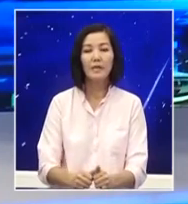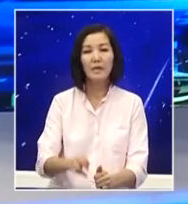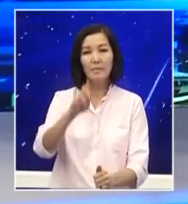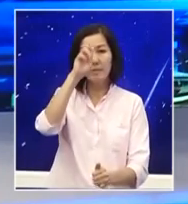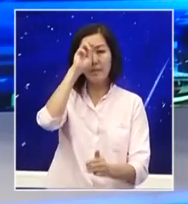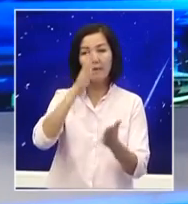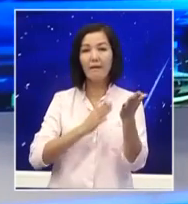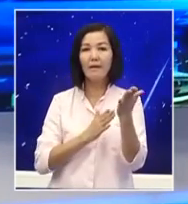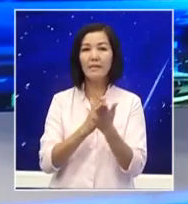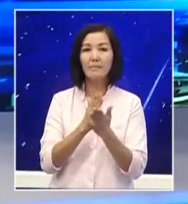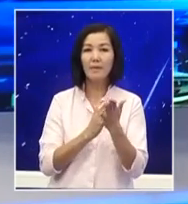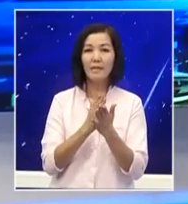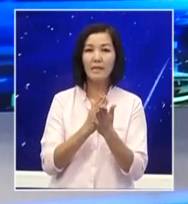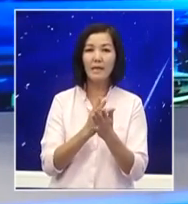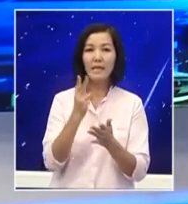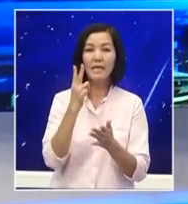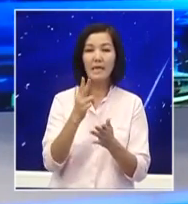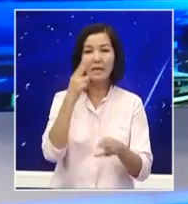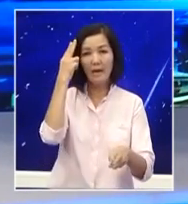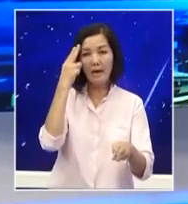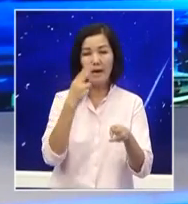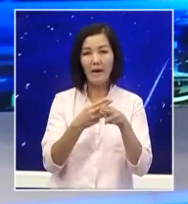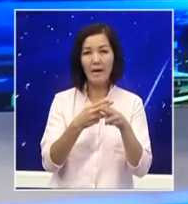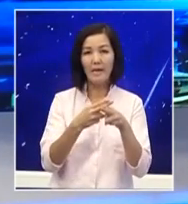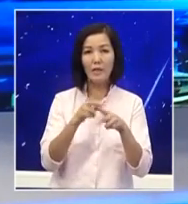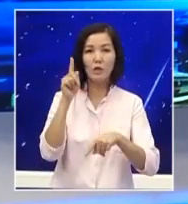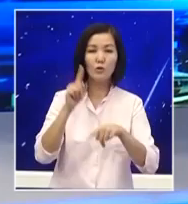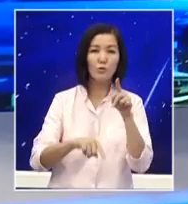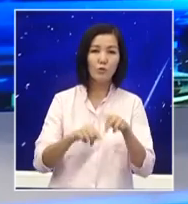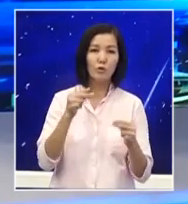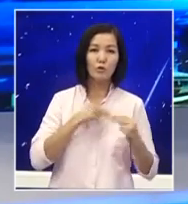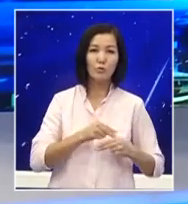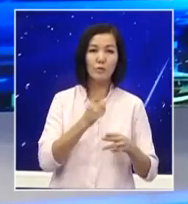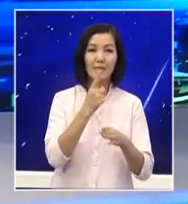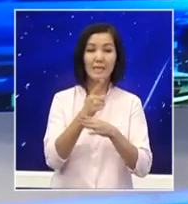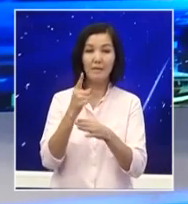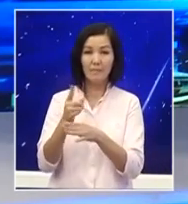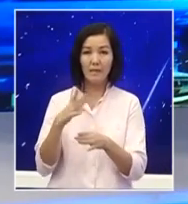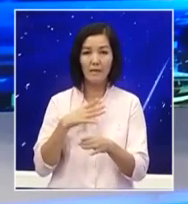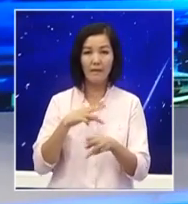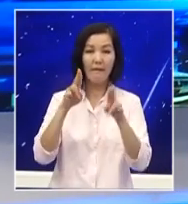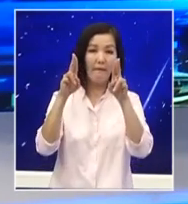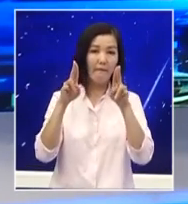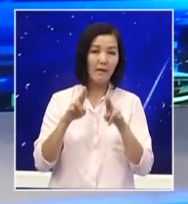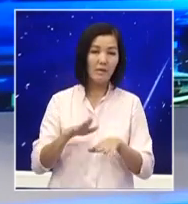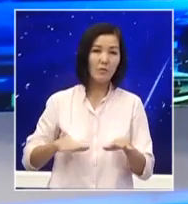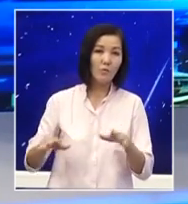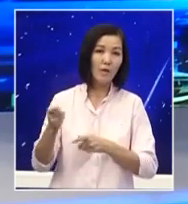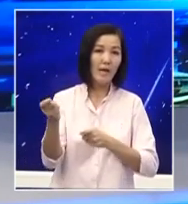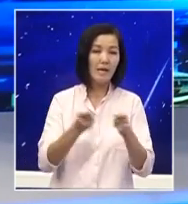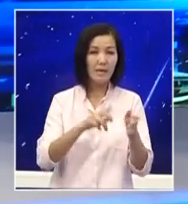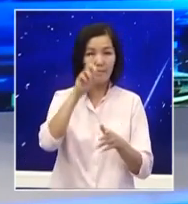Мемлекеттік қызметтегі бір салада екі ағайынды немесе туыстың жұмыс істеуіне тыйым салынады. Бұл ережені өңірлік